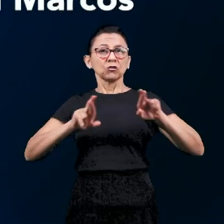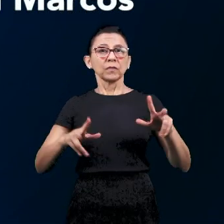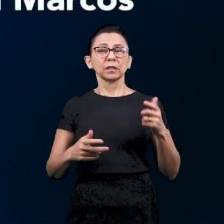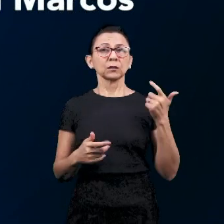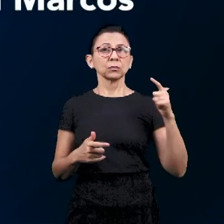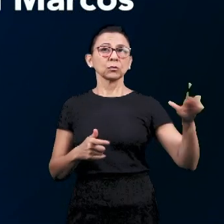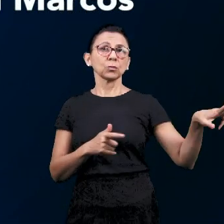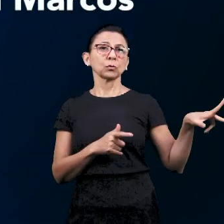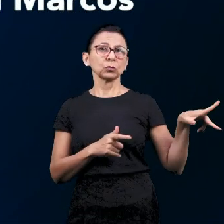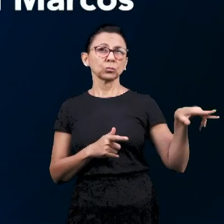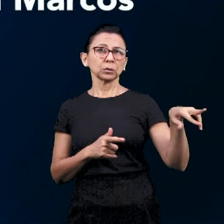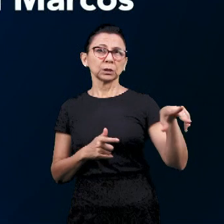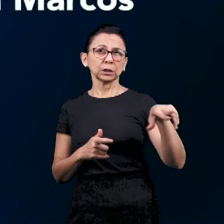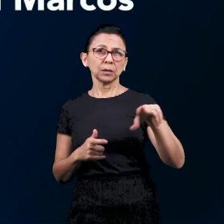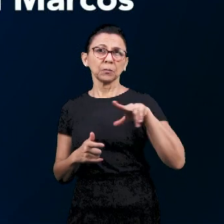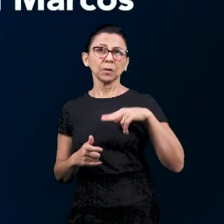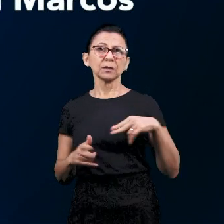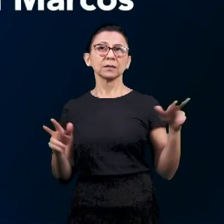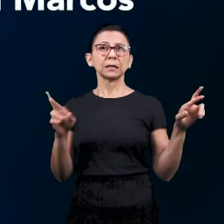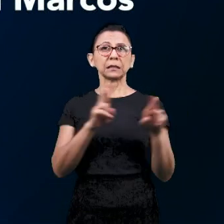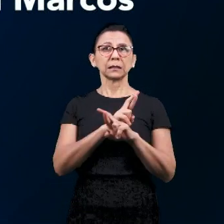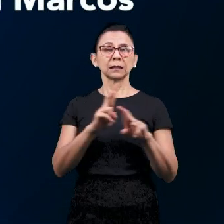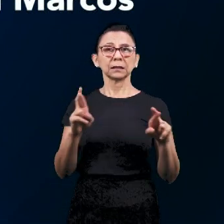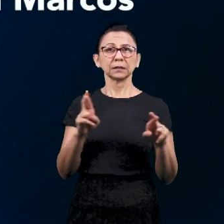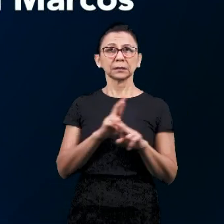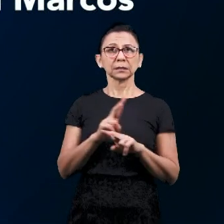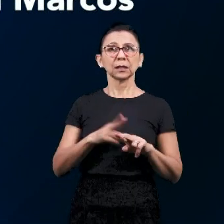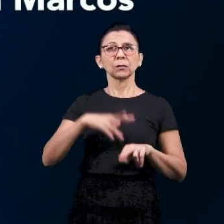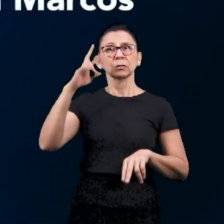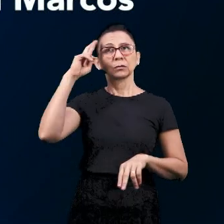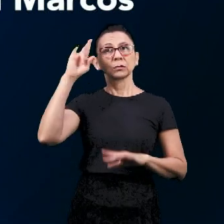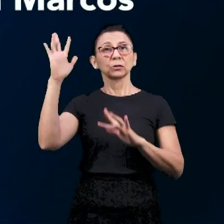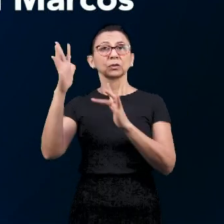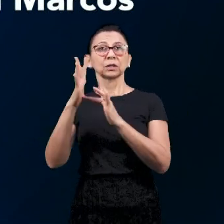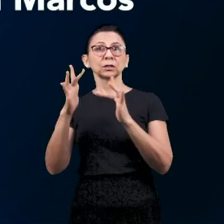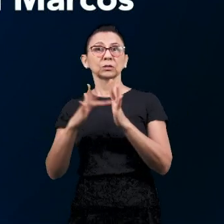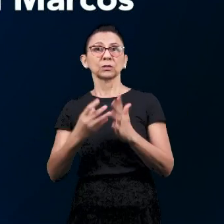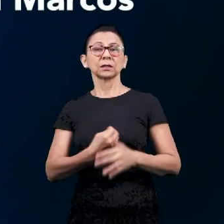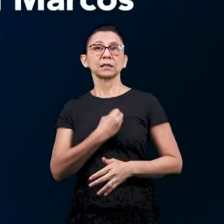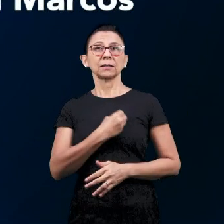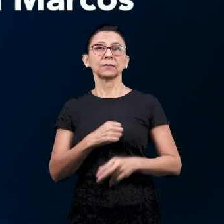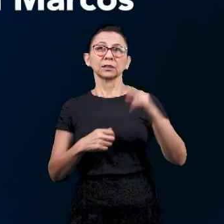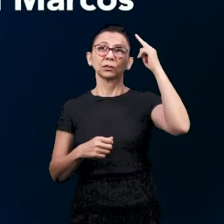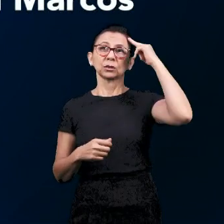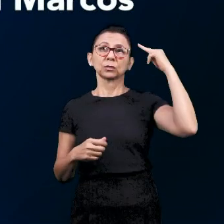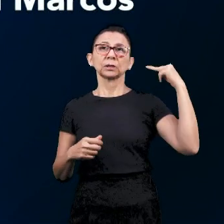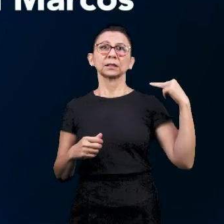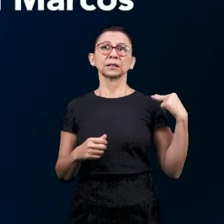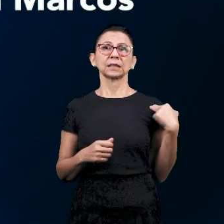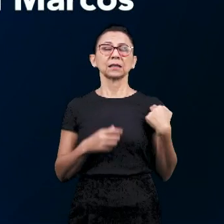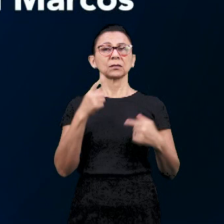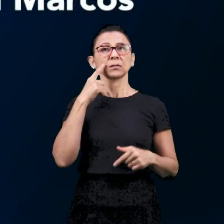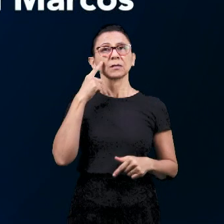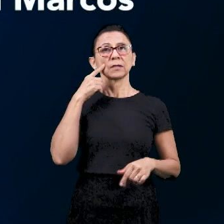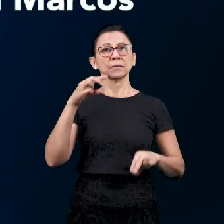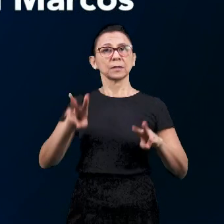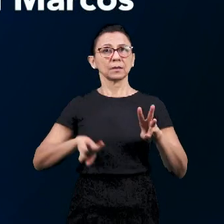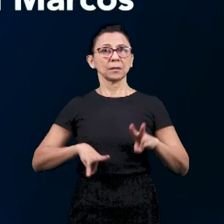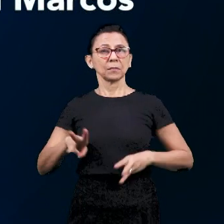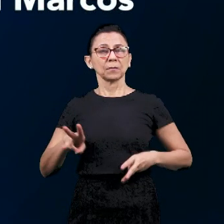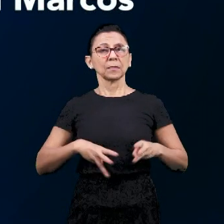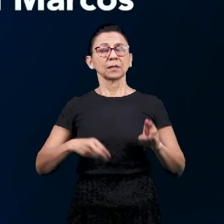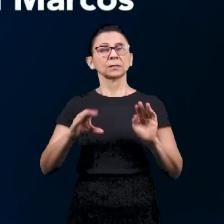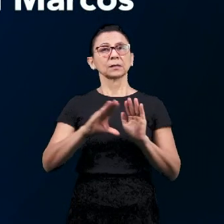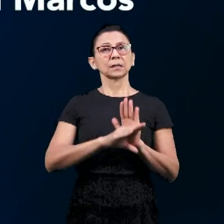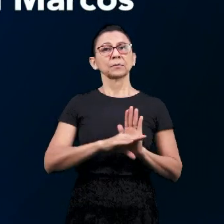et son comportement était différent du comportement de ses frères. Et en faisant un rapport avec